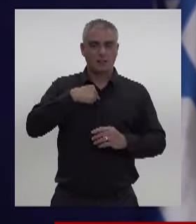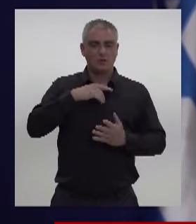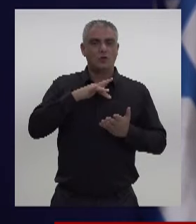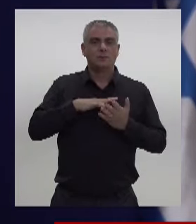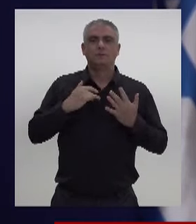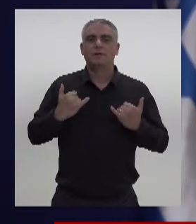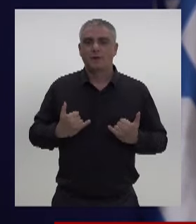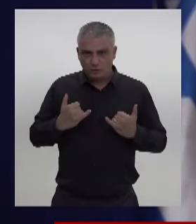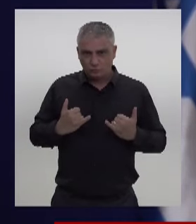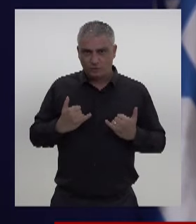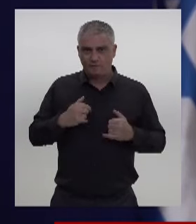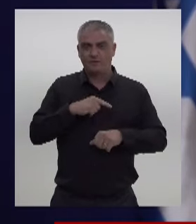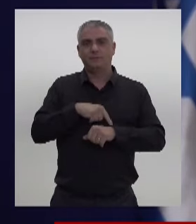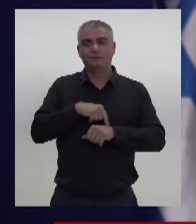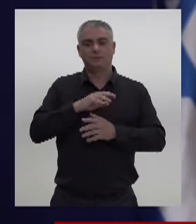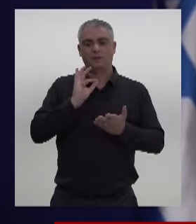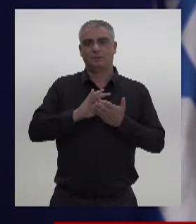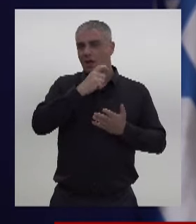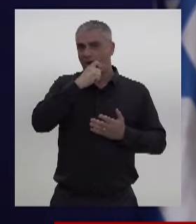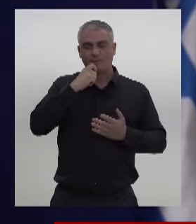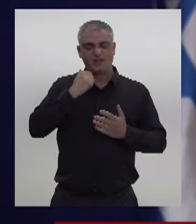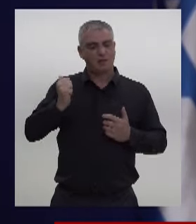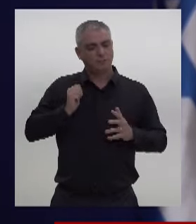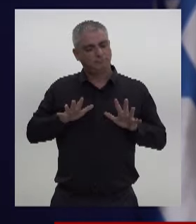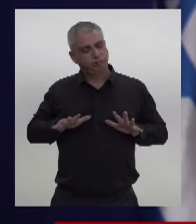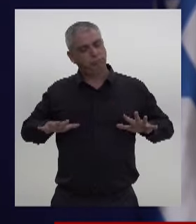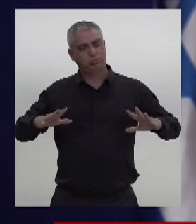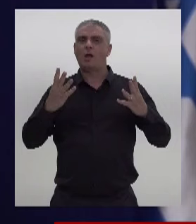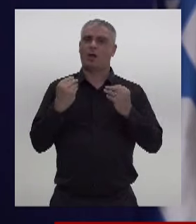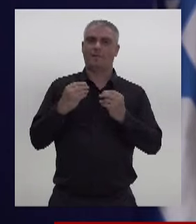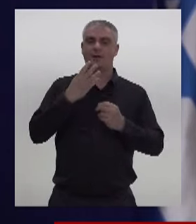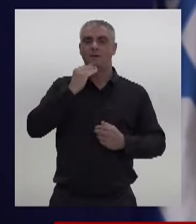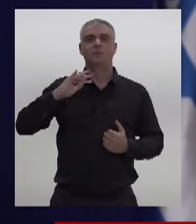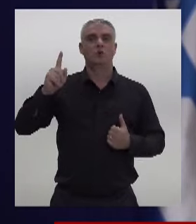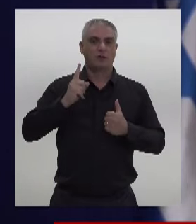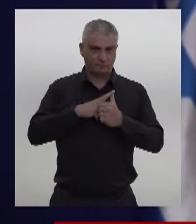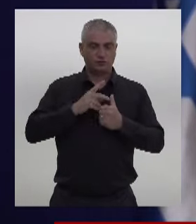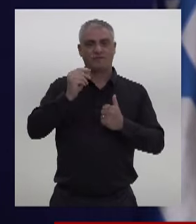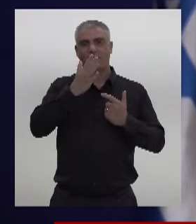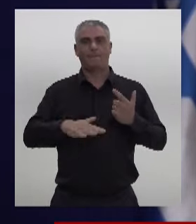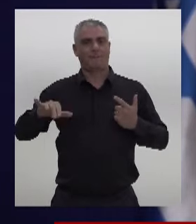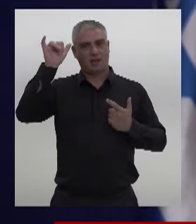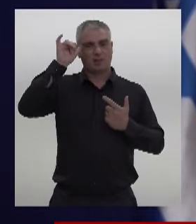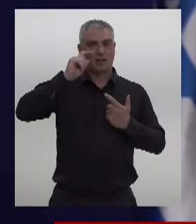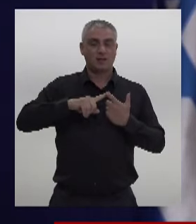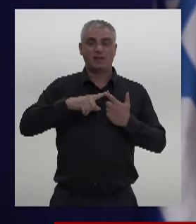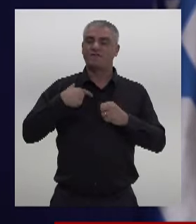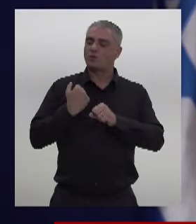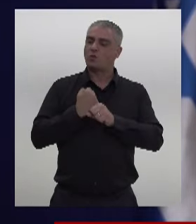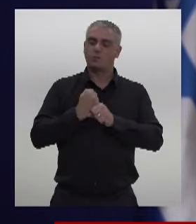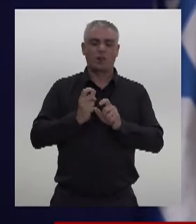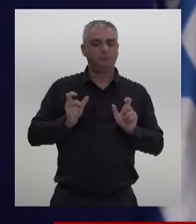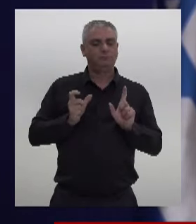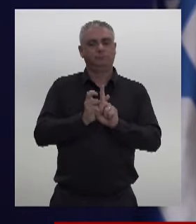עכשיו במהלך הרמן בפריסת כוחות רחבה מאוד ביהודה ושומרון ובבה פועלים לסיכול